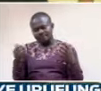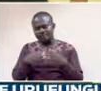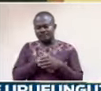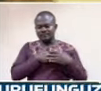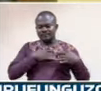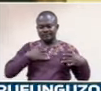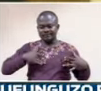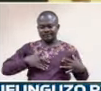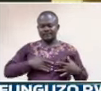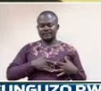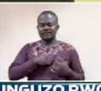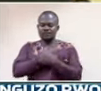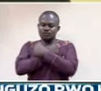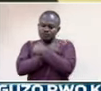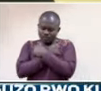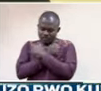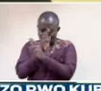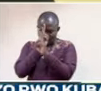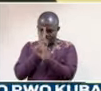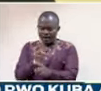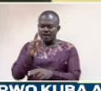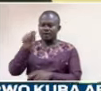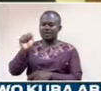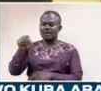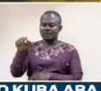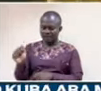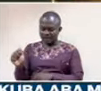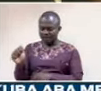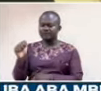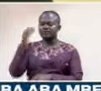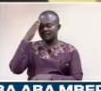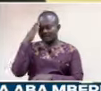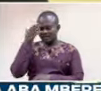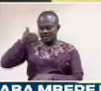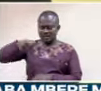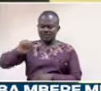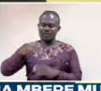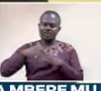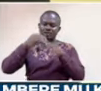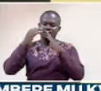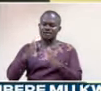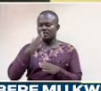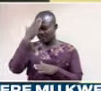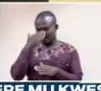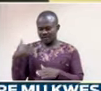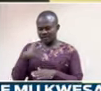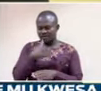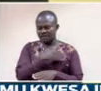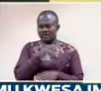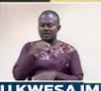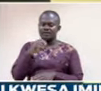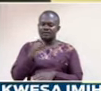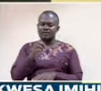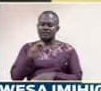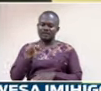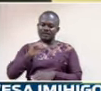umutima ukunda wubaha Papa. Papa murabizi niwe mukuru muri Kiliziya Gatolika